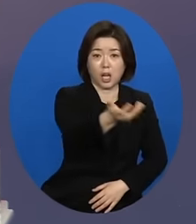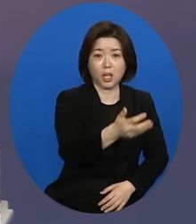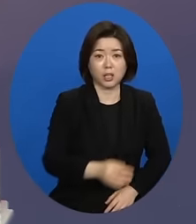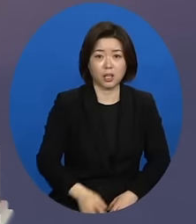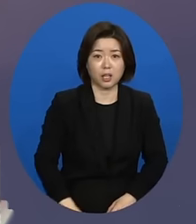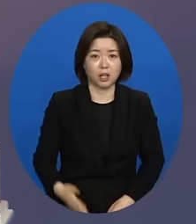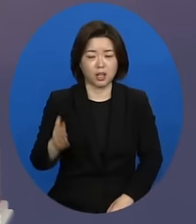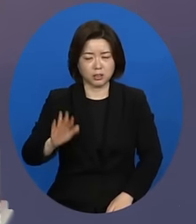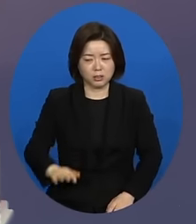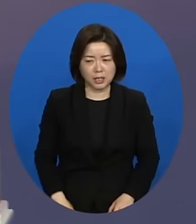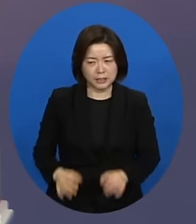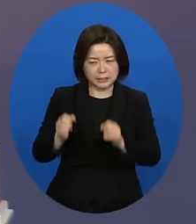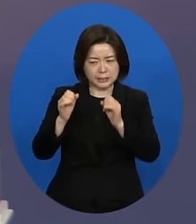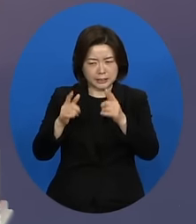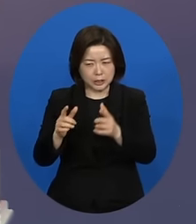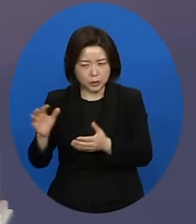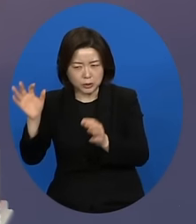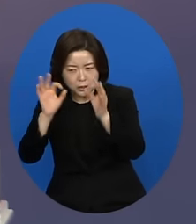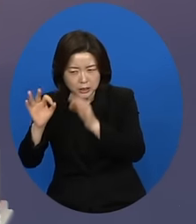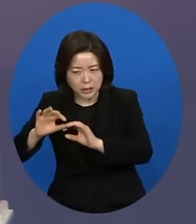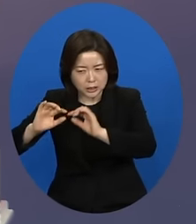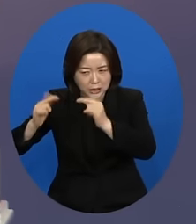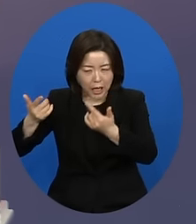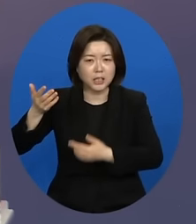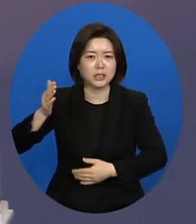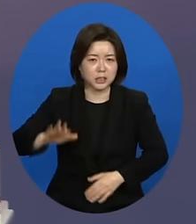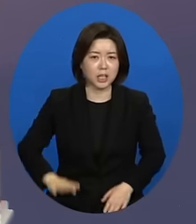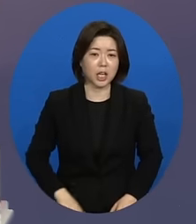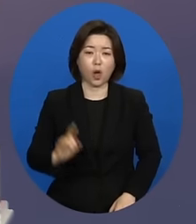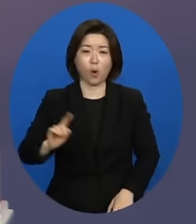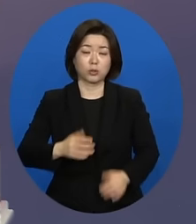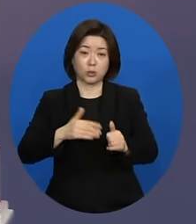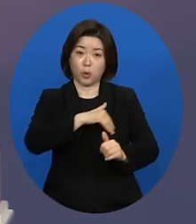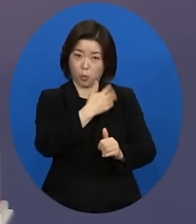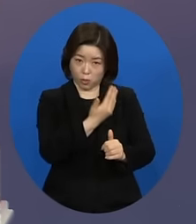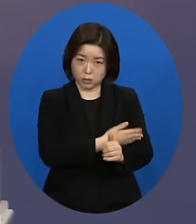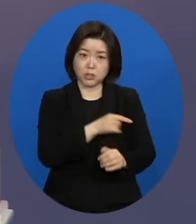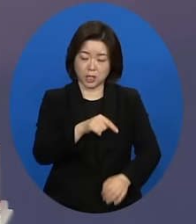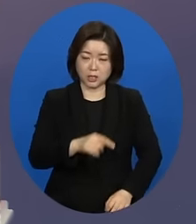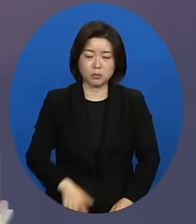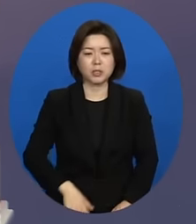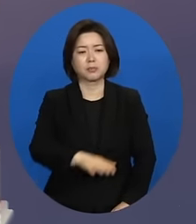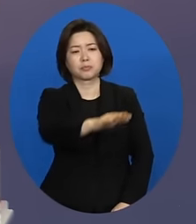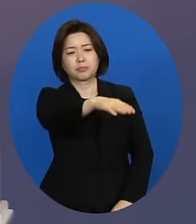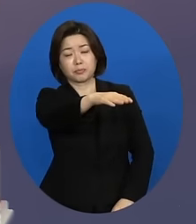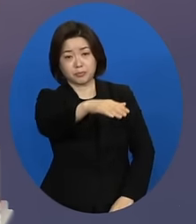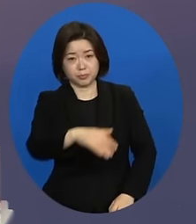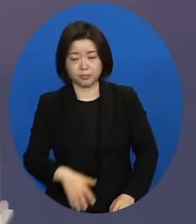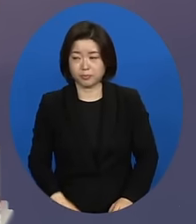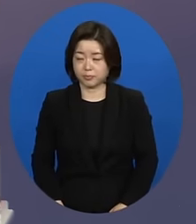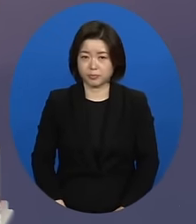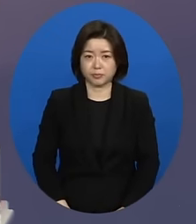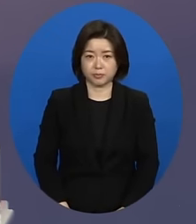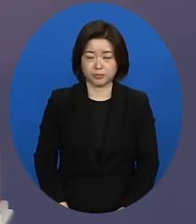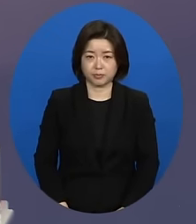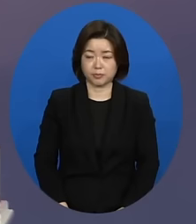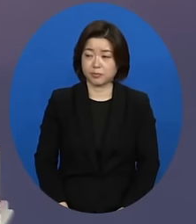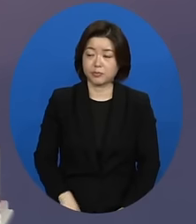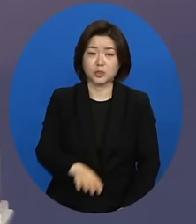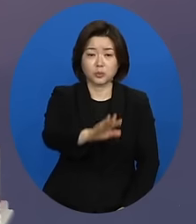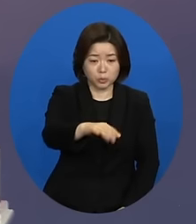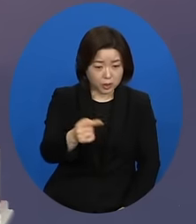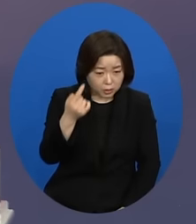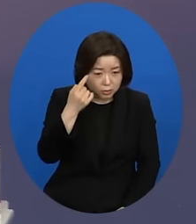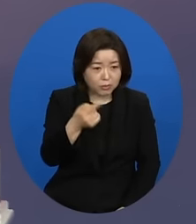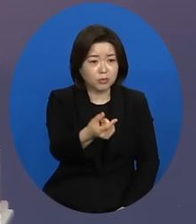내가 기회를 찾은 건 아닌데, 어느 권사님이, 이 집사, 예? 왜 그러고